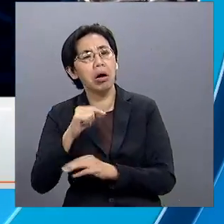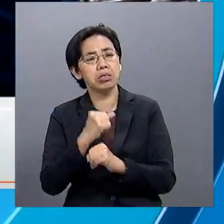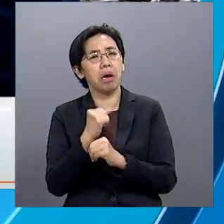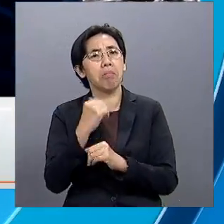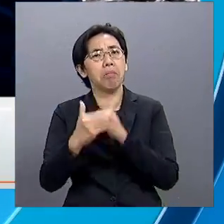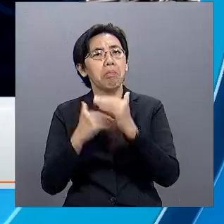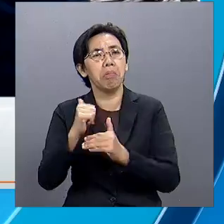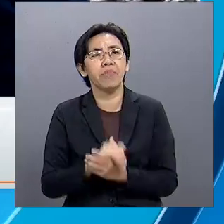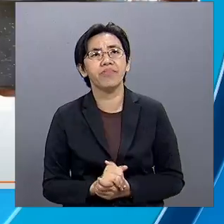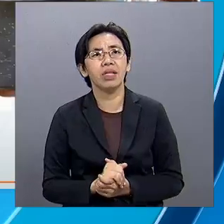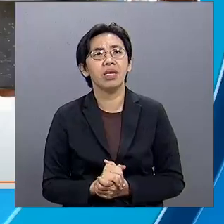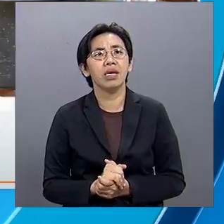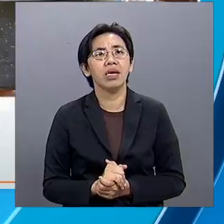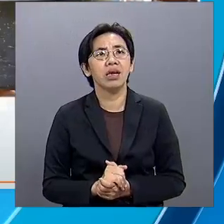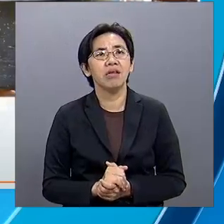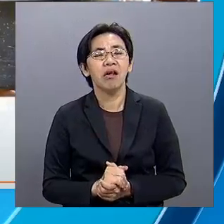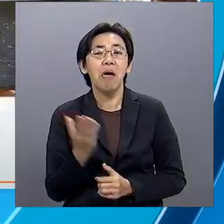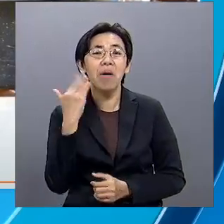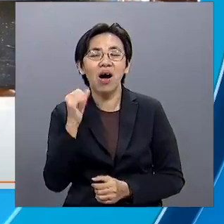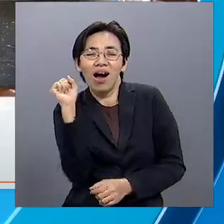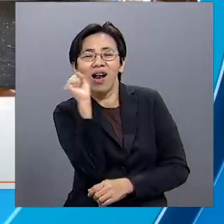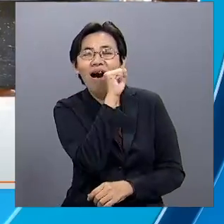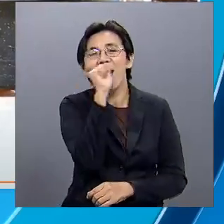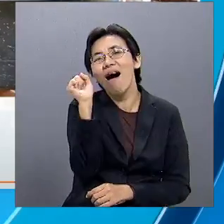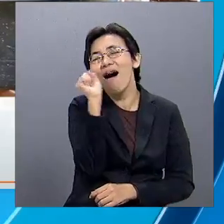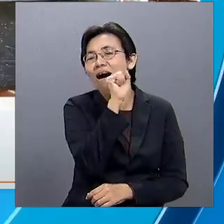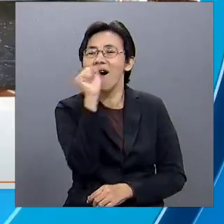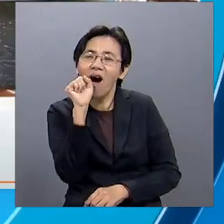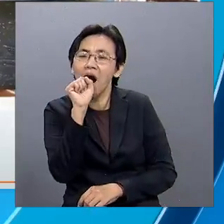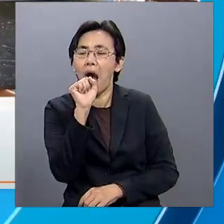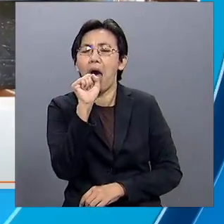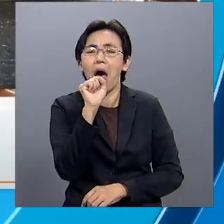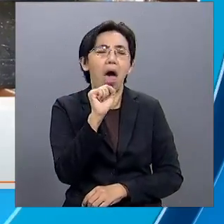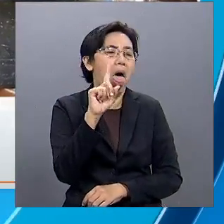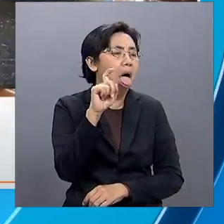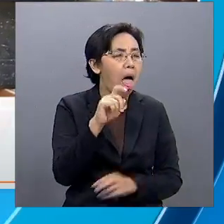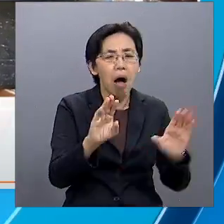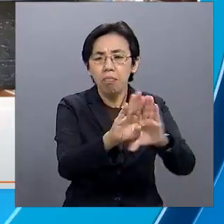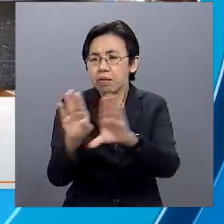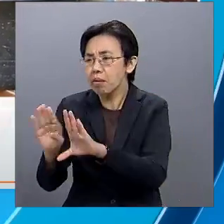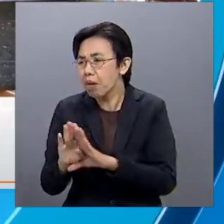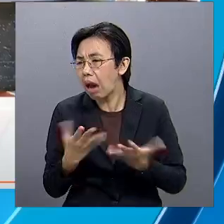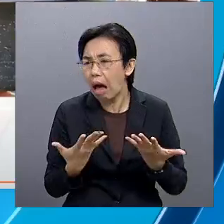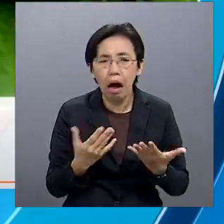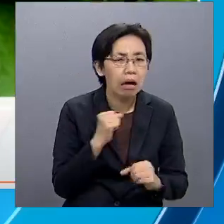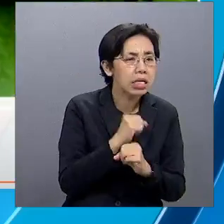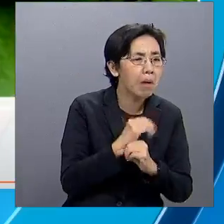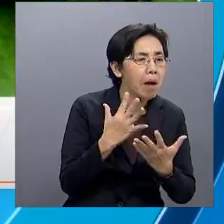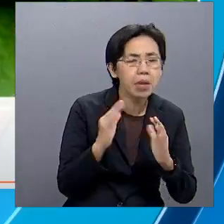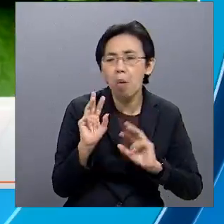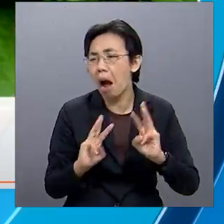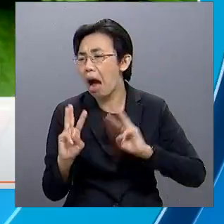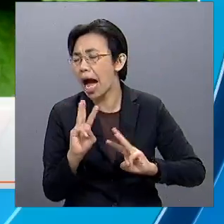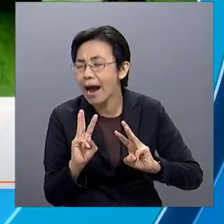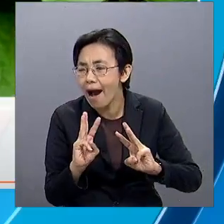นละเส้นทางนะครับจากการที่เป็นนักร้องมาก่อนนะครับวงการบันเทิงนะครับเปลี่ยนมาอยู่ในวงการเรื่องของการทำเกษตรอาจจะต้องใช้เวล